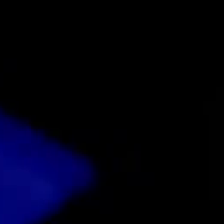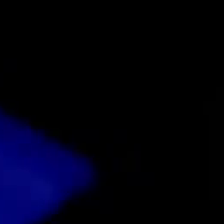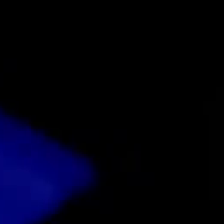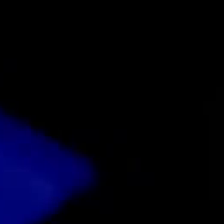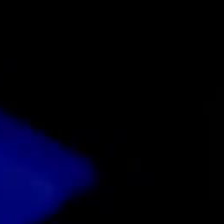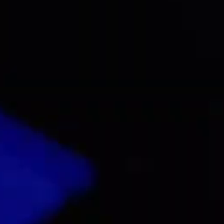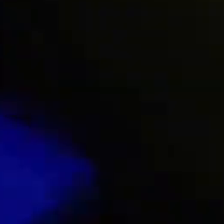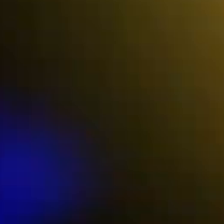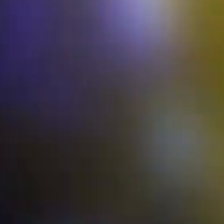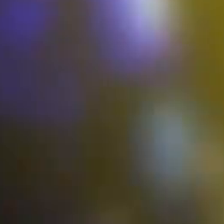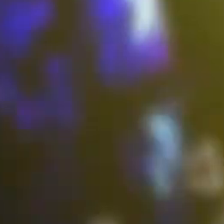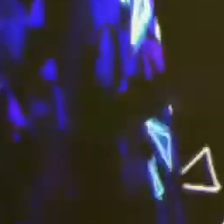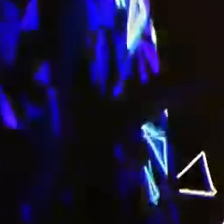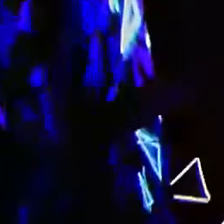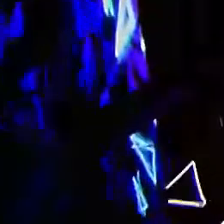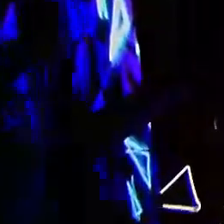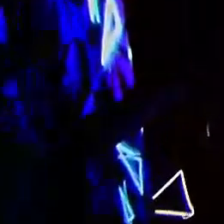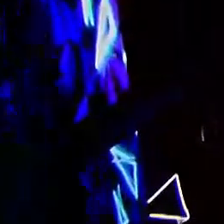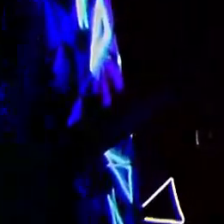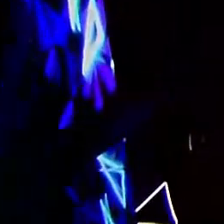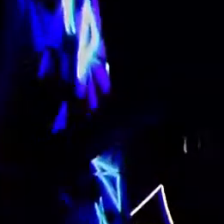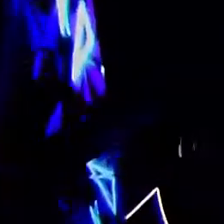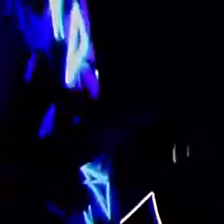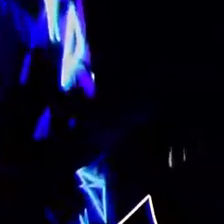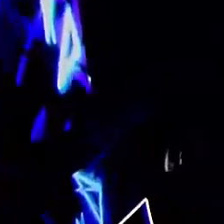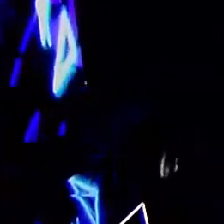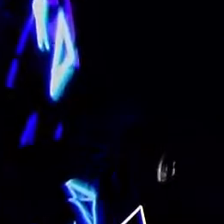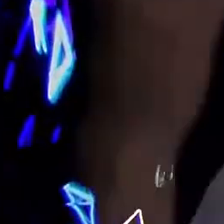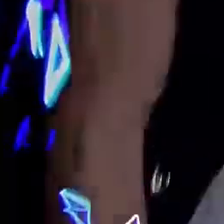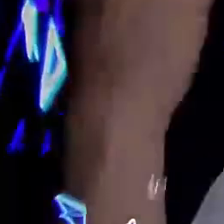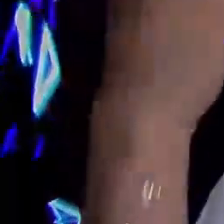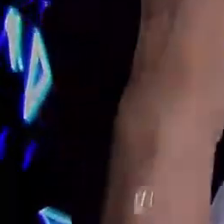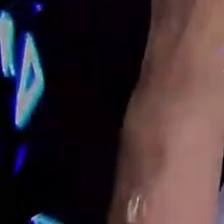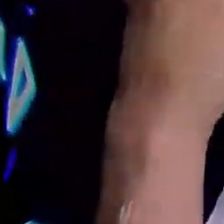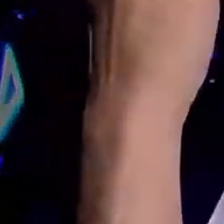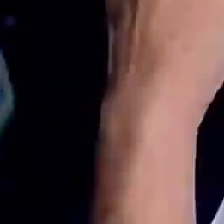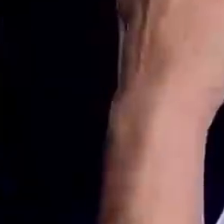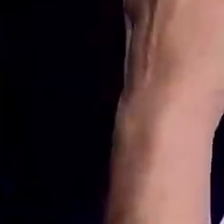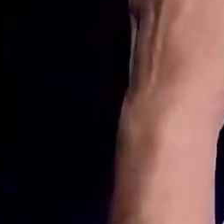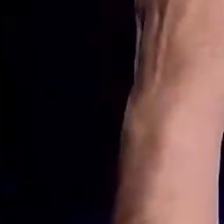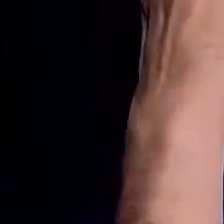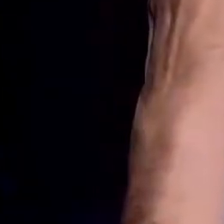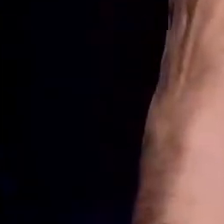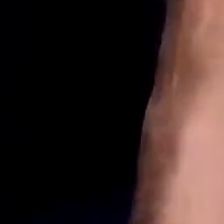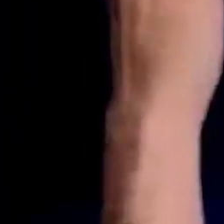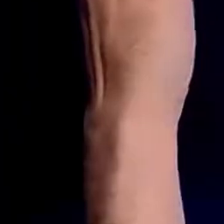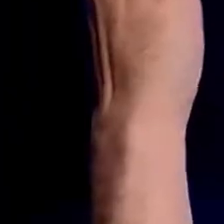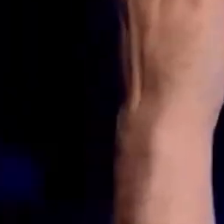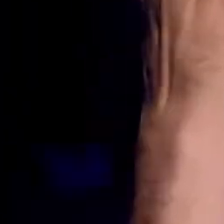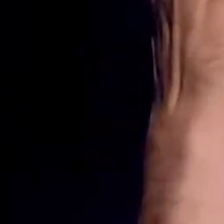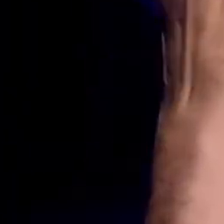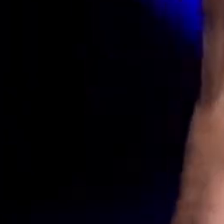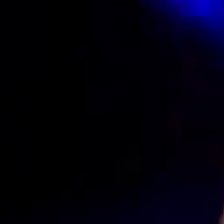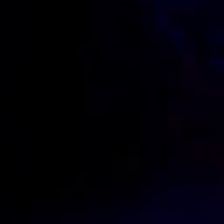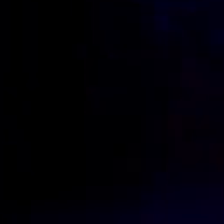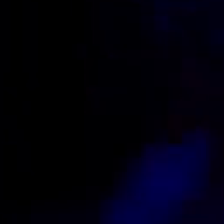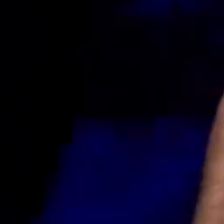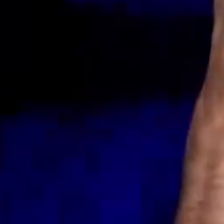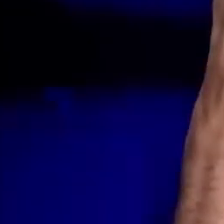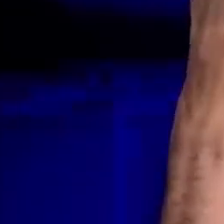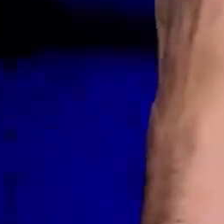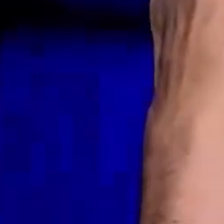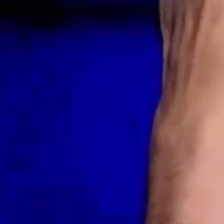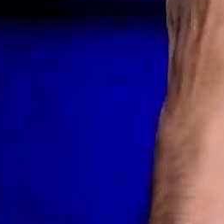في ذلك الوقت في السعودية؟ الرياض وعمايم فعل أهلها الكبار، في عيونك تدور من